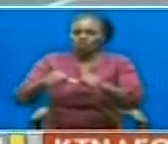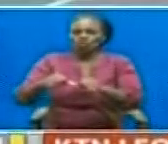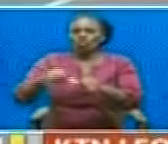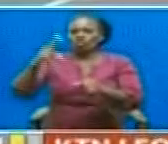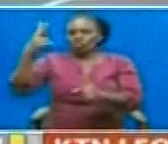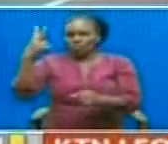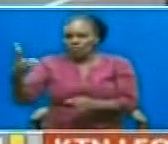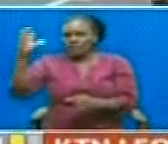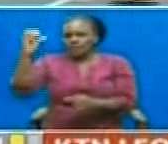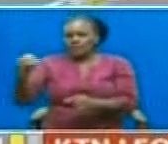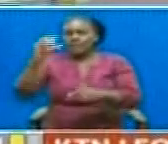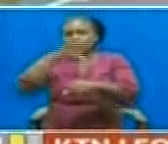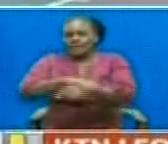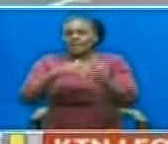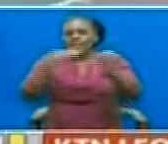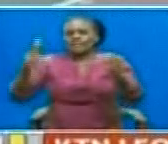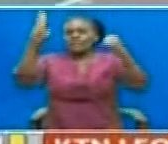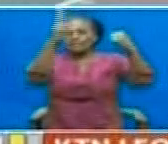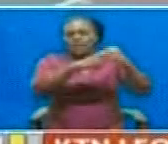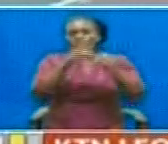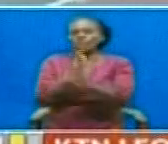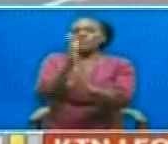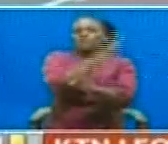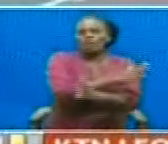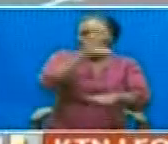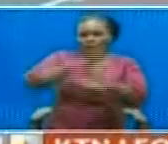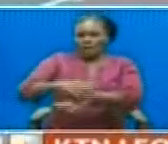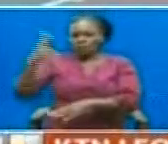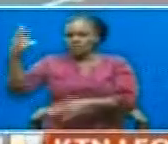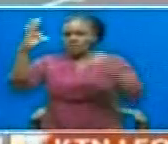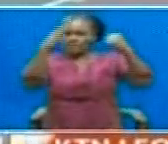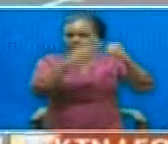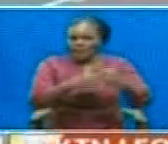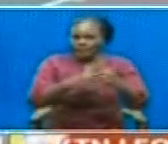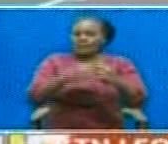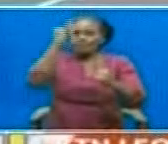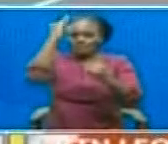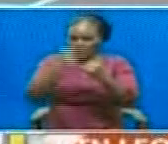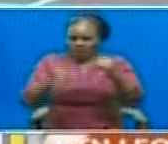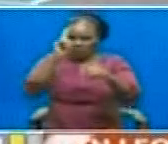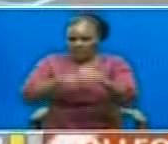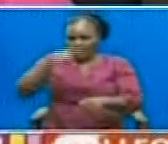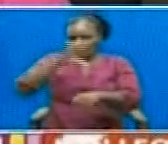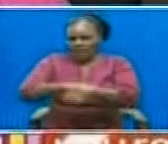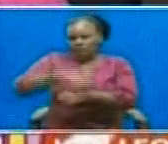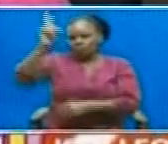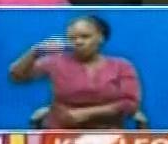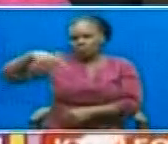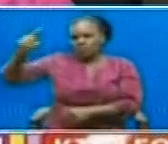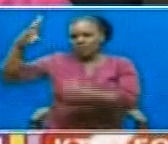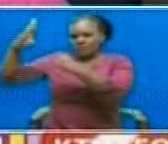alama 20-7 za Kenyatta, kabla kufunga alama zingine 28 katika robo ya nne na kutoa ushindi wa mechi hiyo kwa